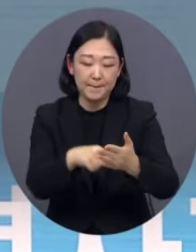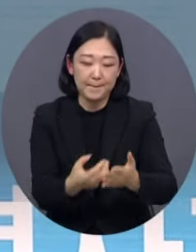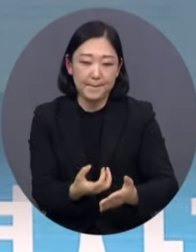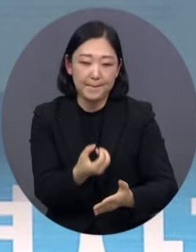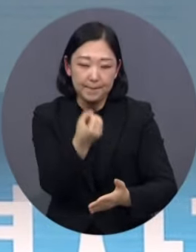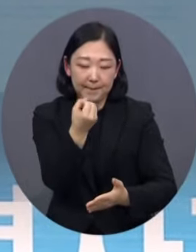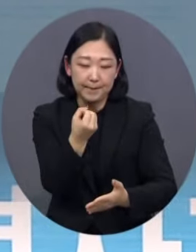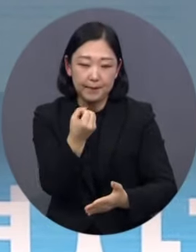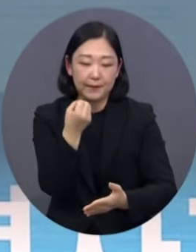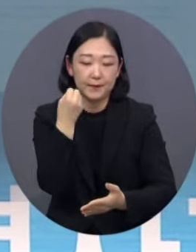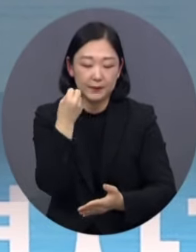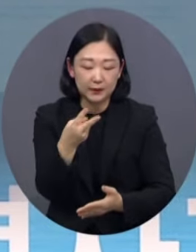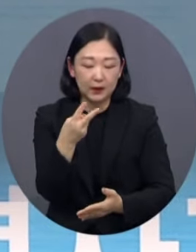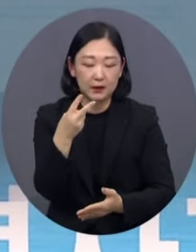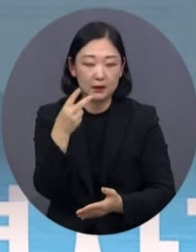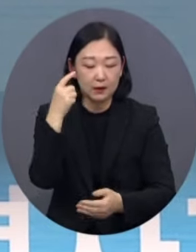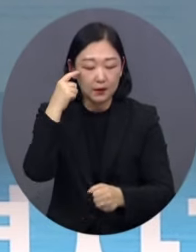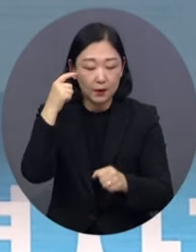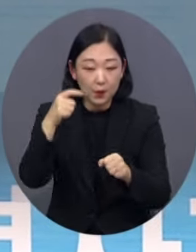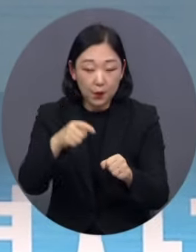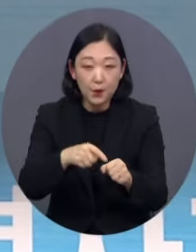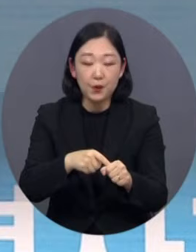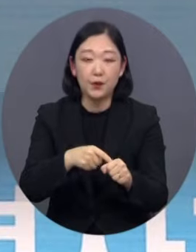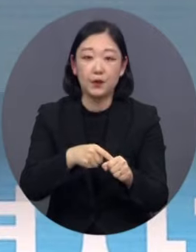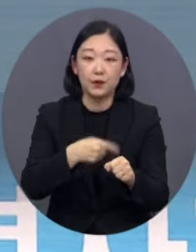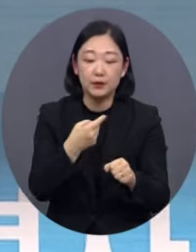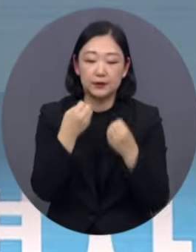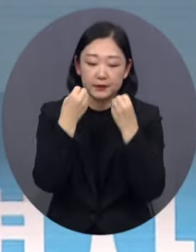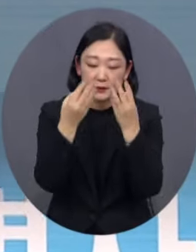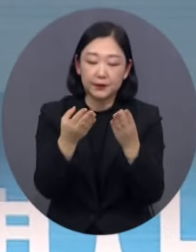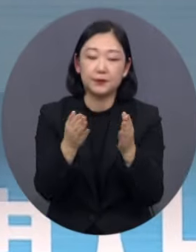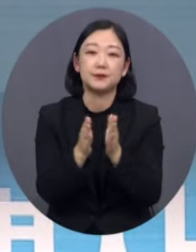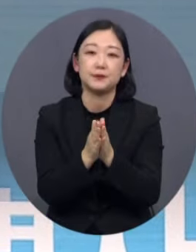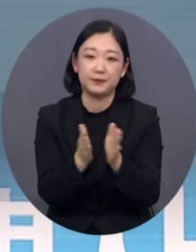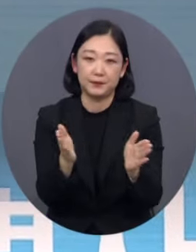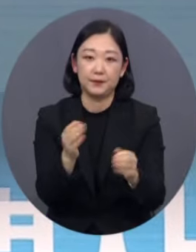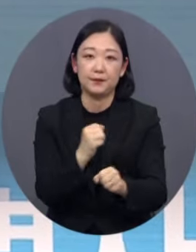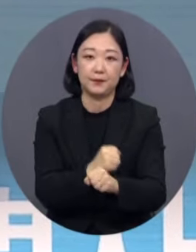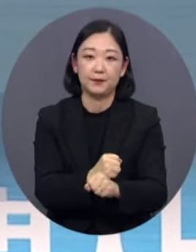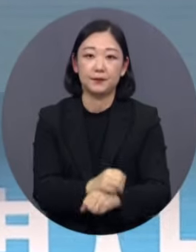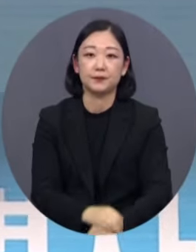되새기며 이제 새롭게 다시 출발하겠습니다.